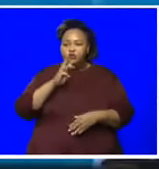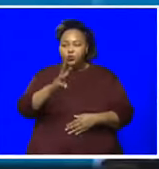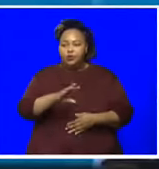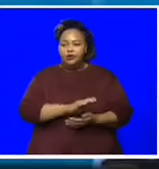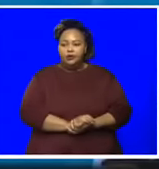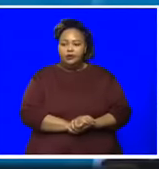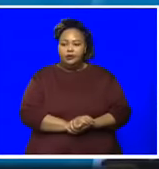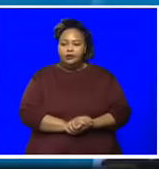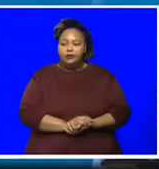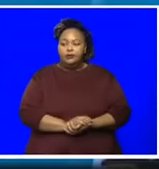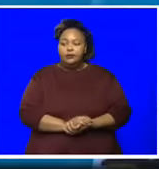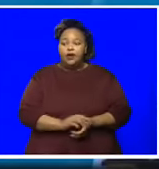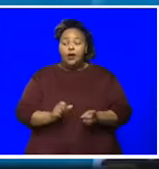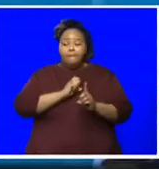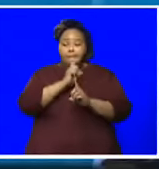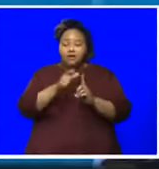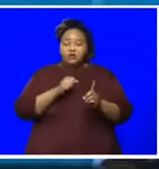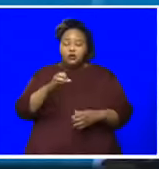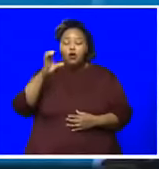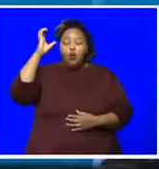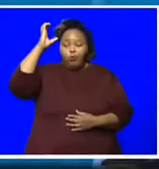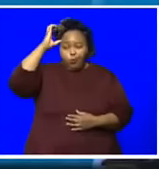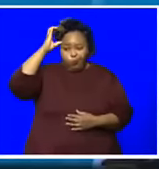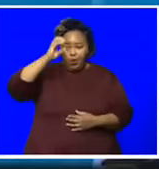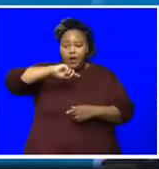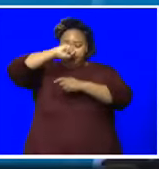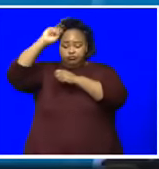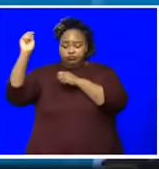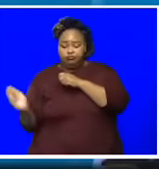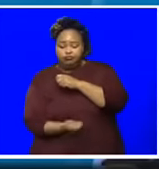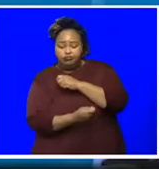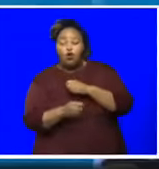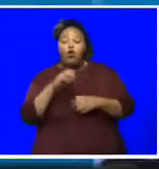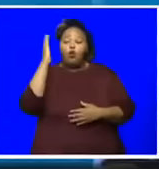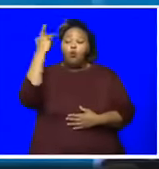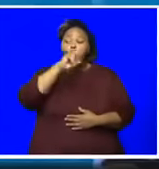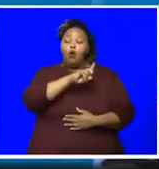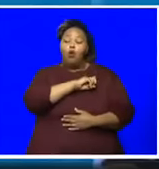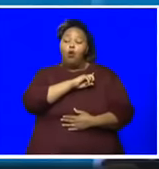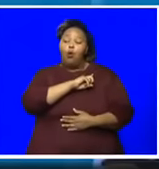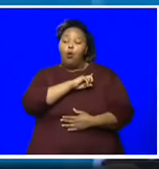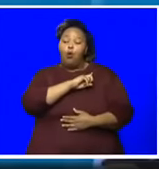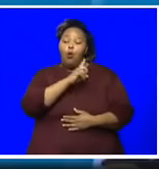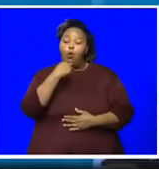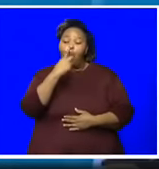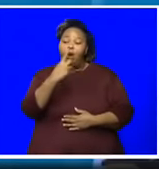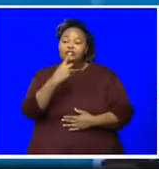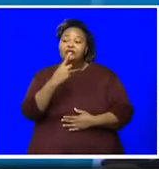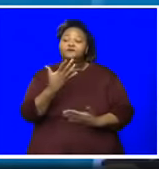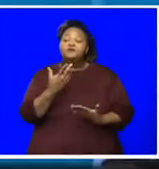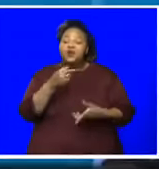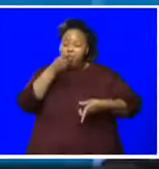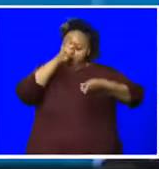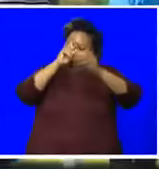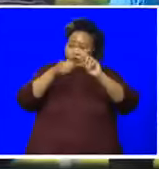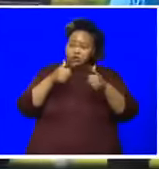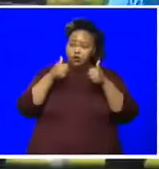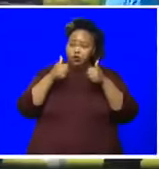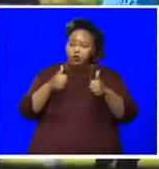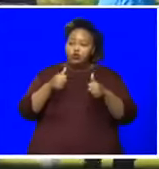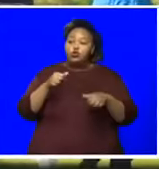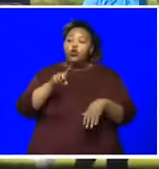kuleli. Lashilo ukuthi lo mdlalo lo utaba lithuba lelihle bemdlalo wamaSwati ukuthi batikhangise kumavela